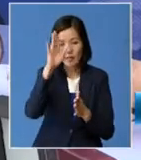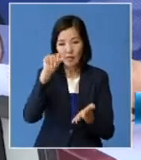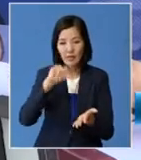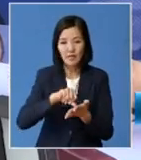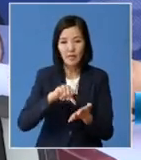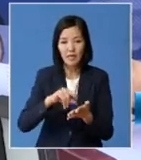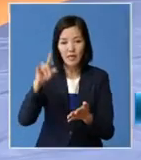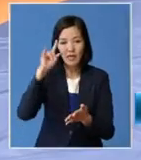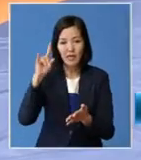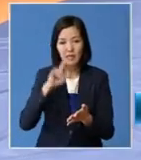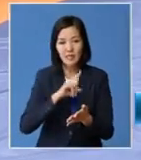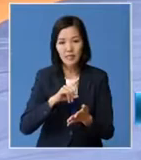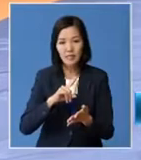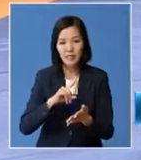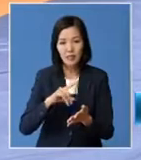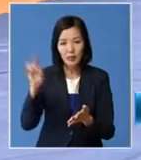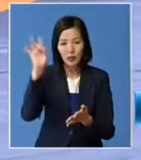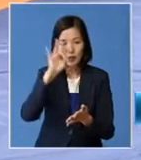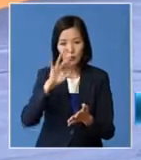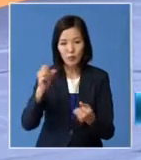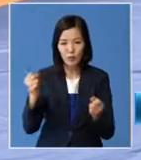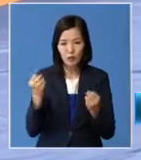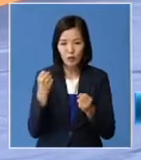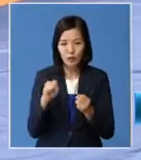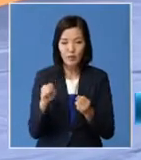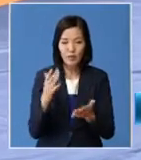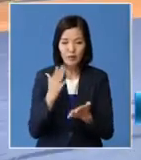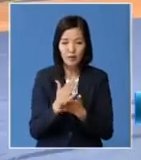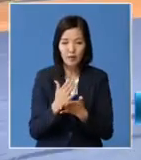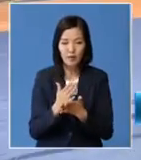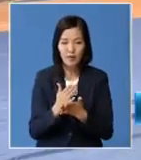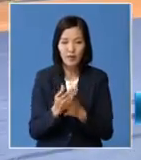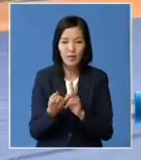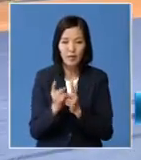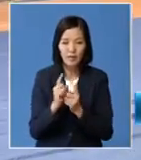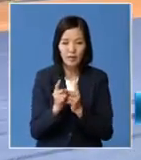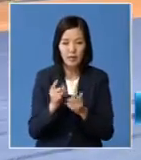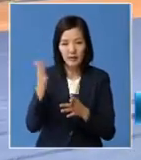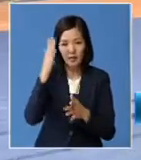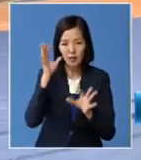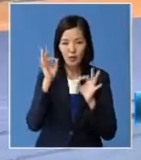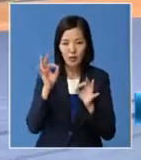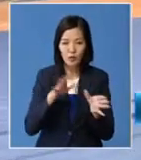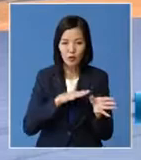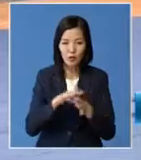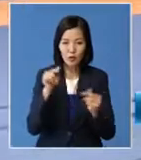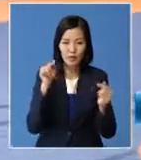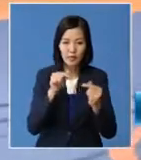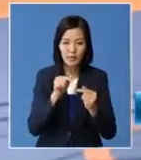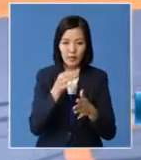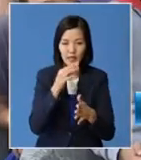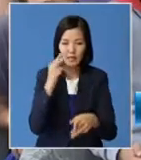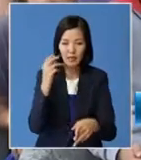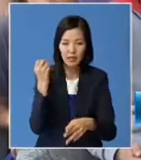қатарда Қазақстанның бірнеше дүркін жеңімпаздары мен жүлдегерлері де бар. Олар грек-рим күресінің әдіс тәсілдерін сауатты орындап, қарсыласын уақытынан бұрын